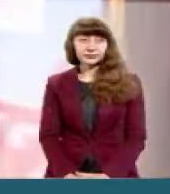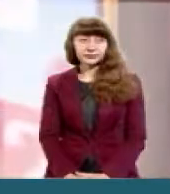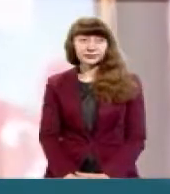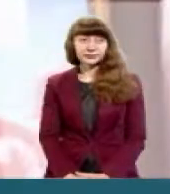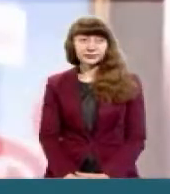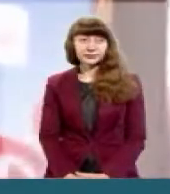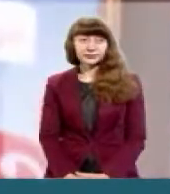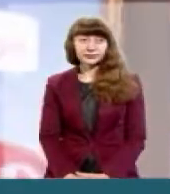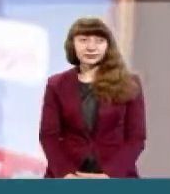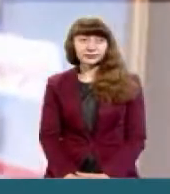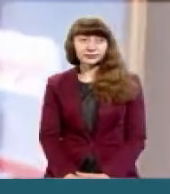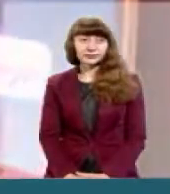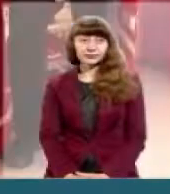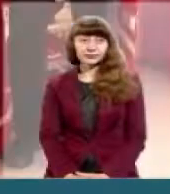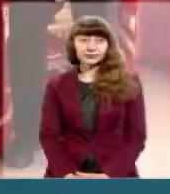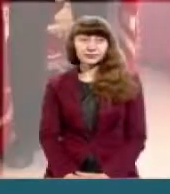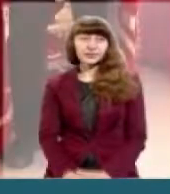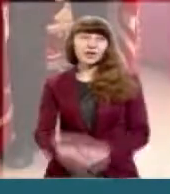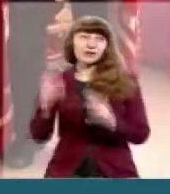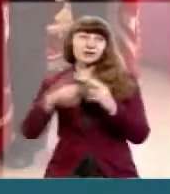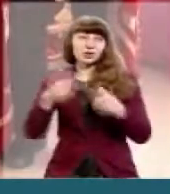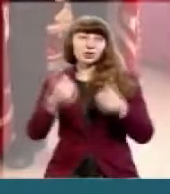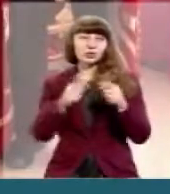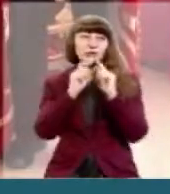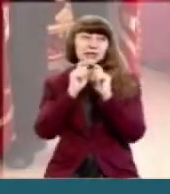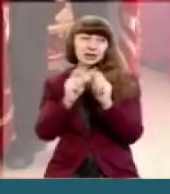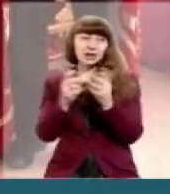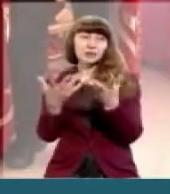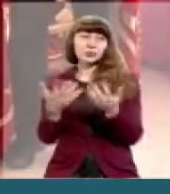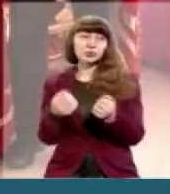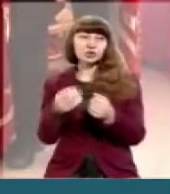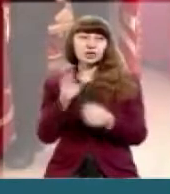келіндерге марапаттар мен сыйлықтар табысталды. Алия Хултанова, Бахтияр Жантаев, Қостанай телеарнасы.